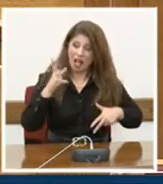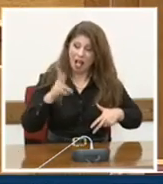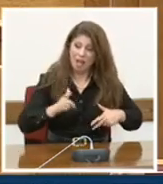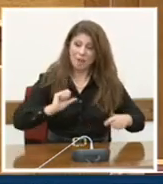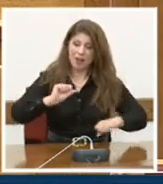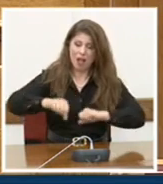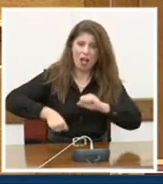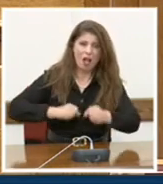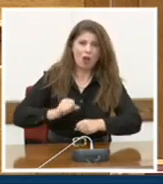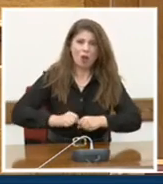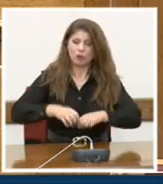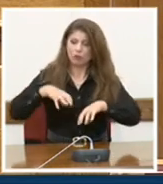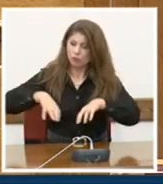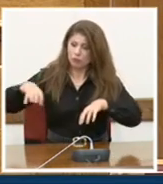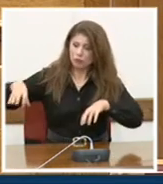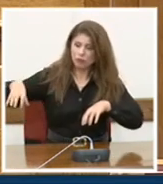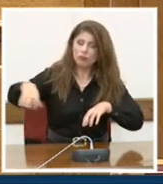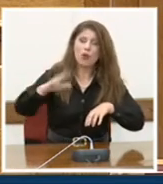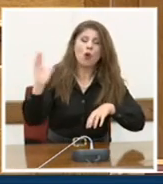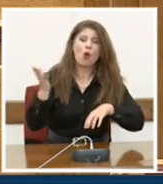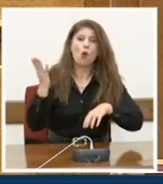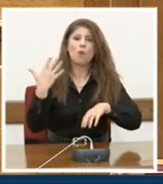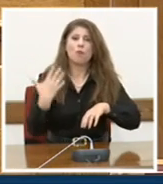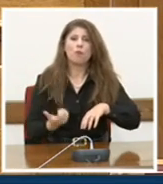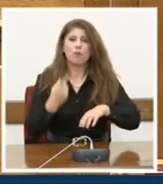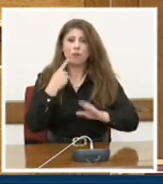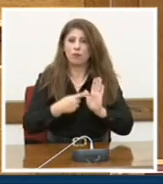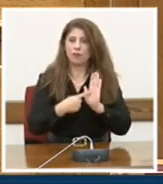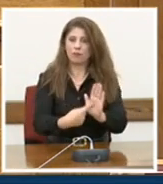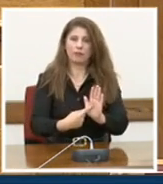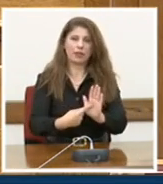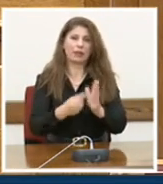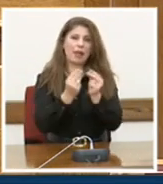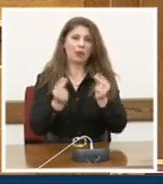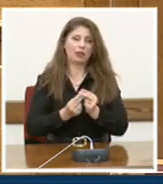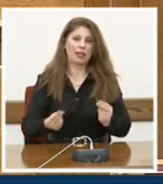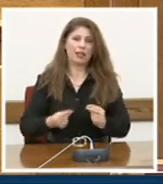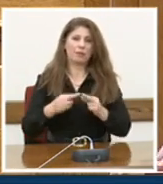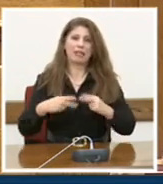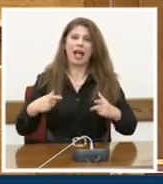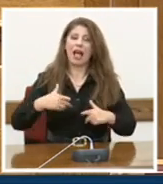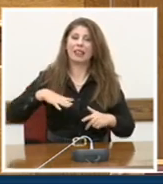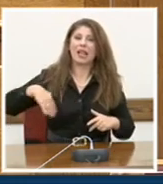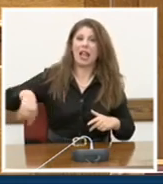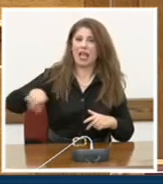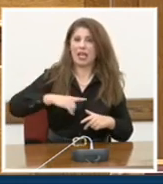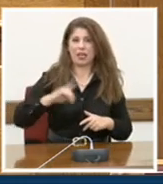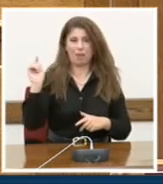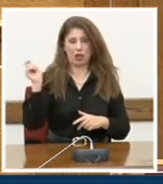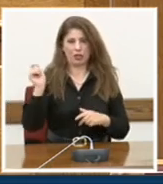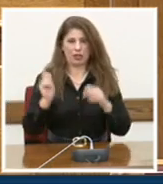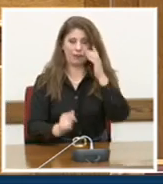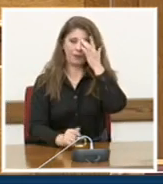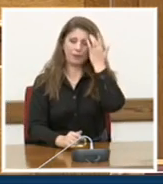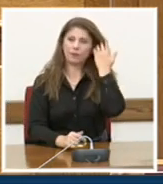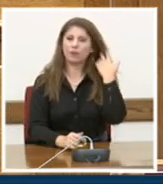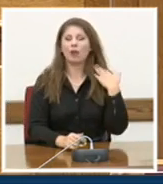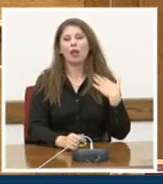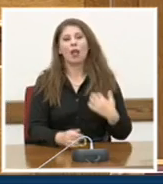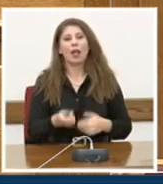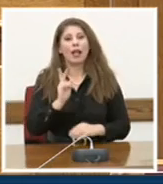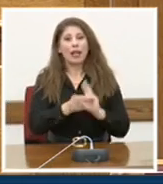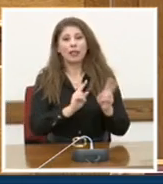όπου εκδηλώνονται οι συνέπειες της αντιλαϊκής πολιτικής. Μομφή λοιπόν στην κυβέρνηση της Νέας